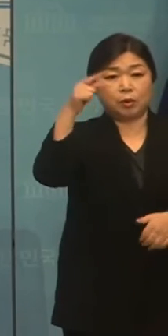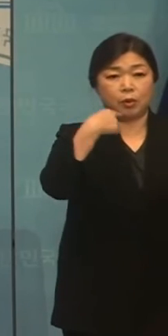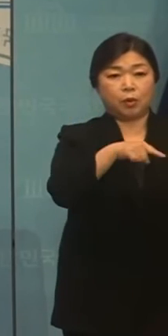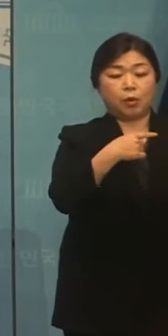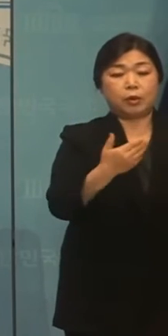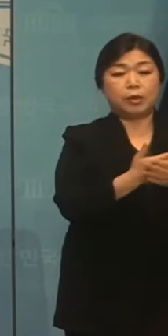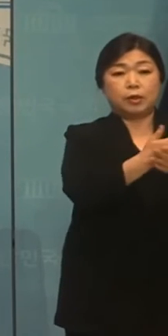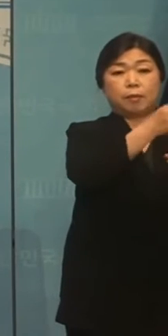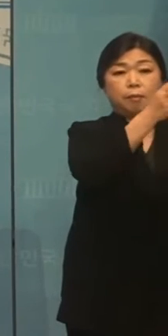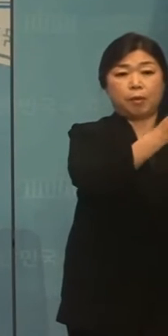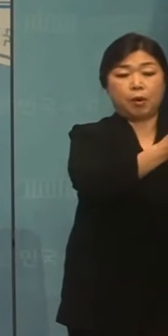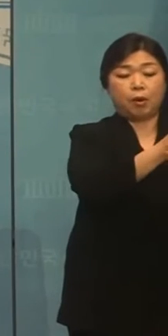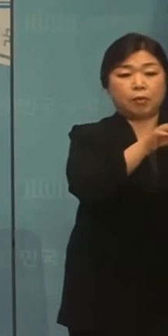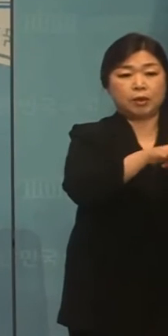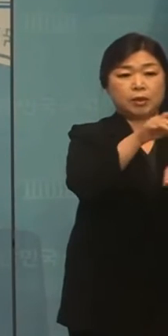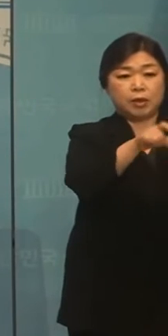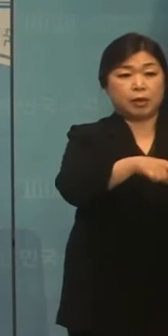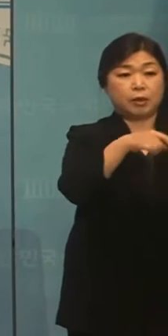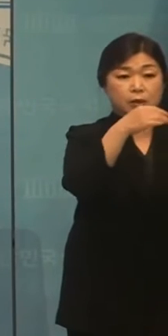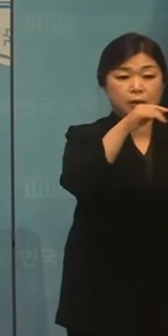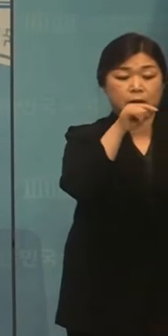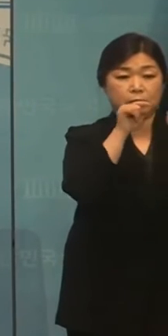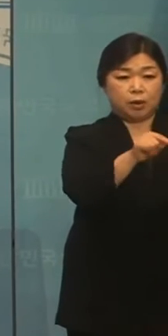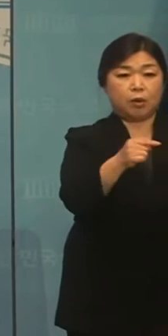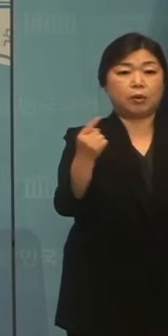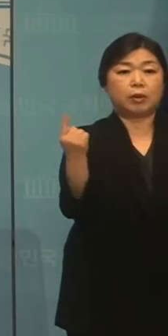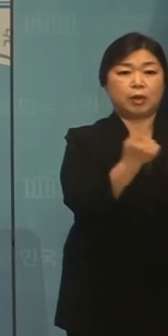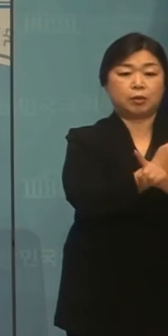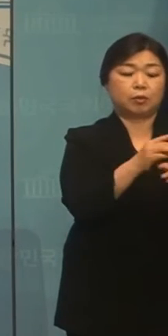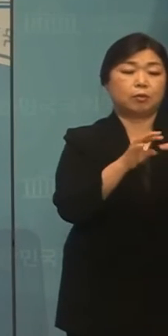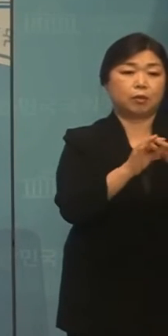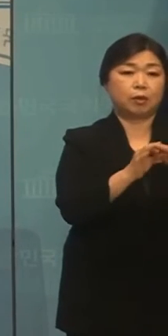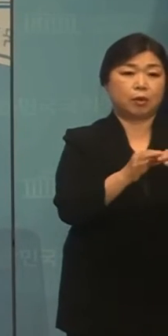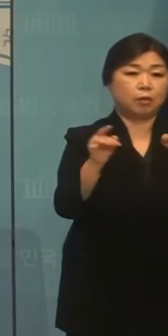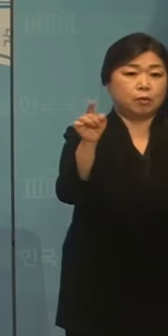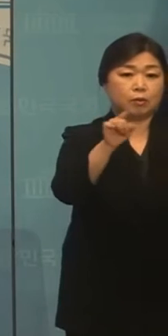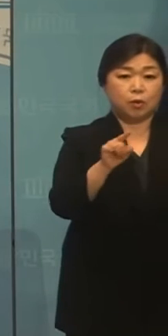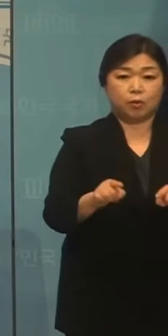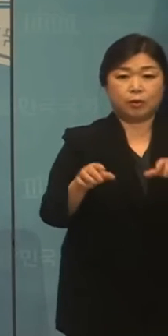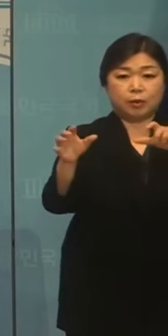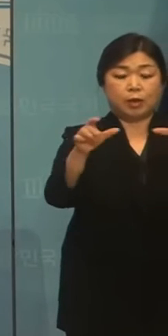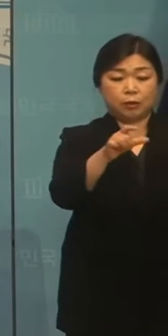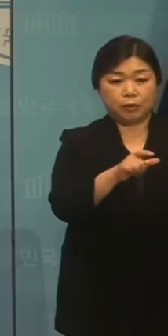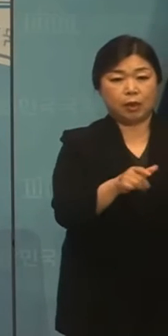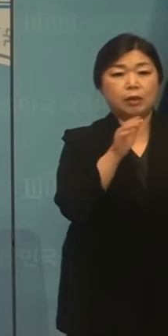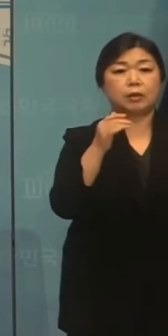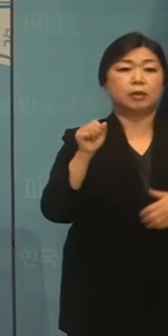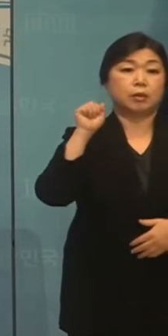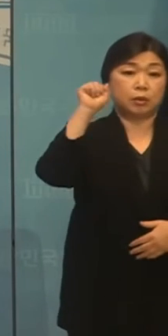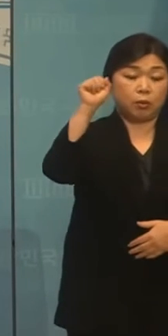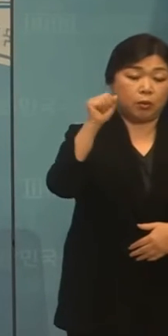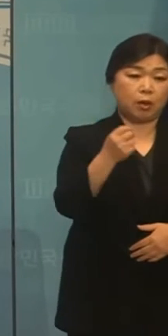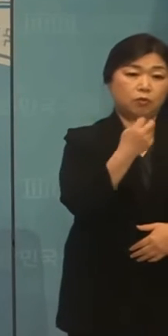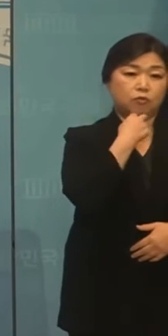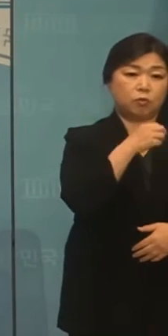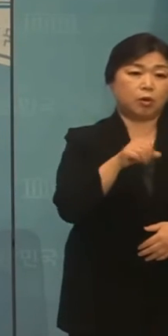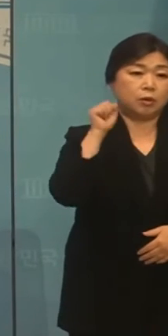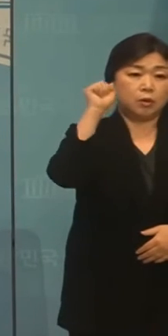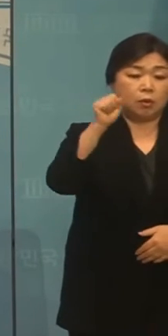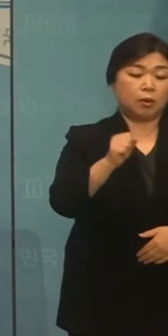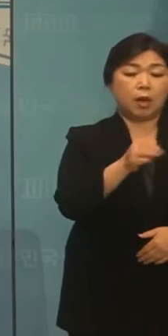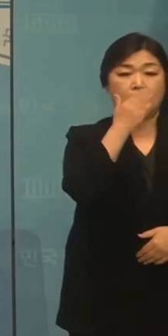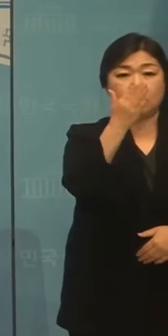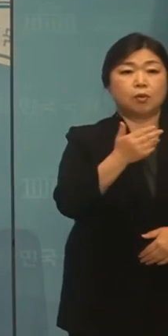영재교육진흥법 시행령 개정을 통해서 전국 단위 지원이나 이중 지원이 되지